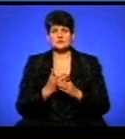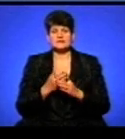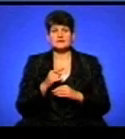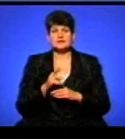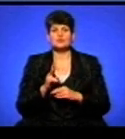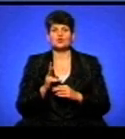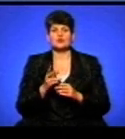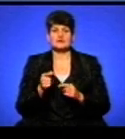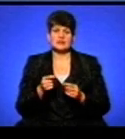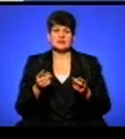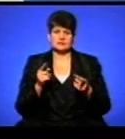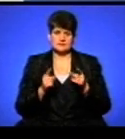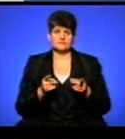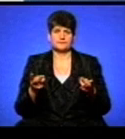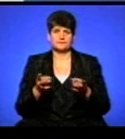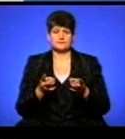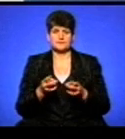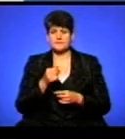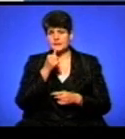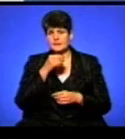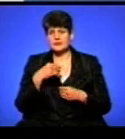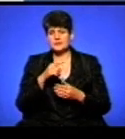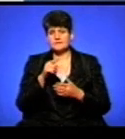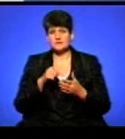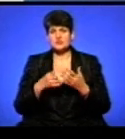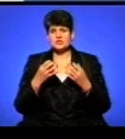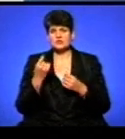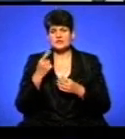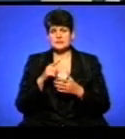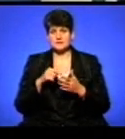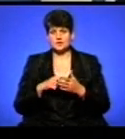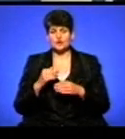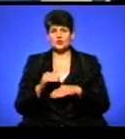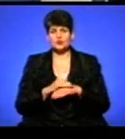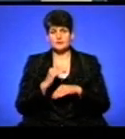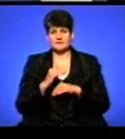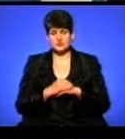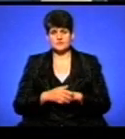її потребує. І спробуємо дати відповідь на ще одне запитання. Доброго вечора.